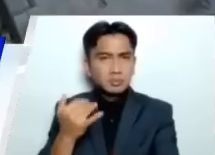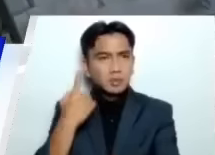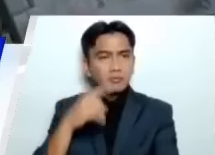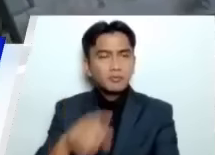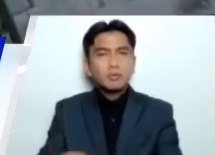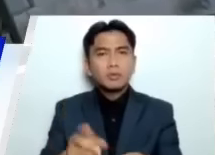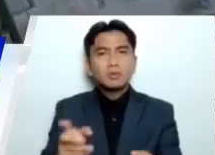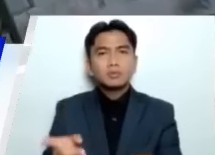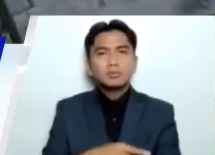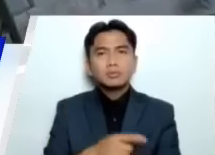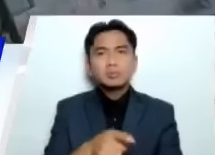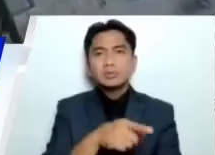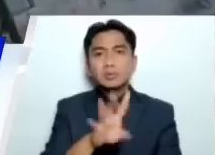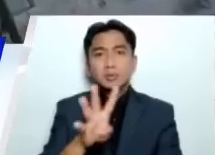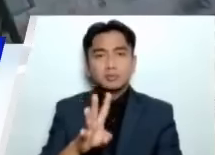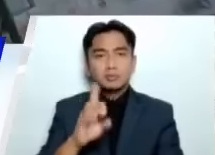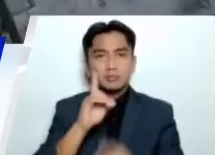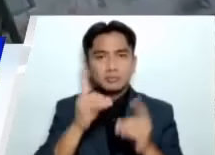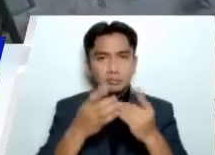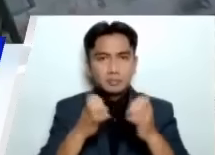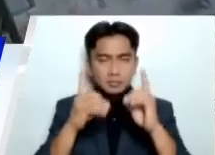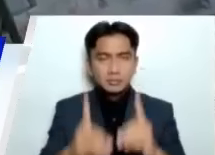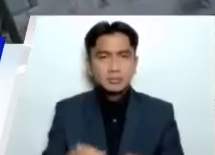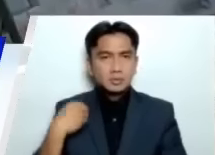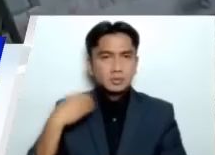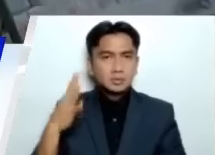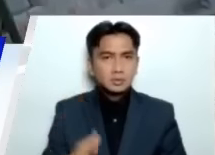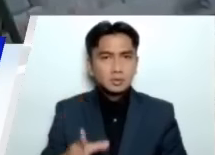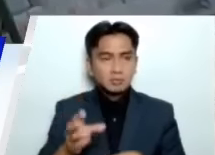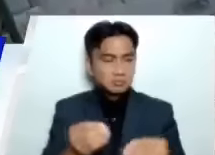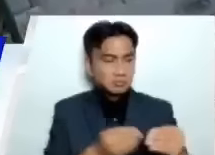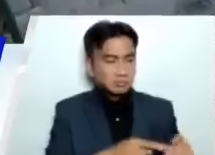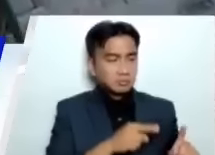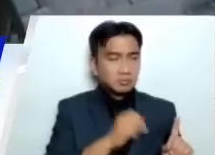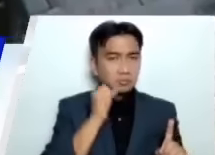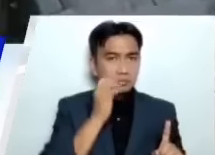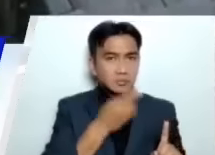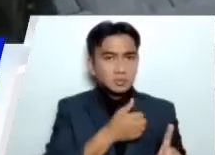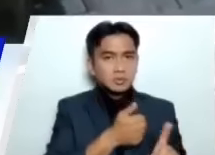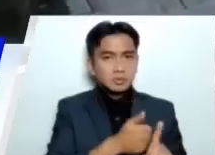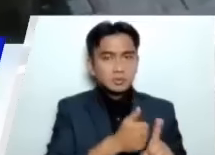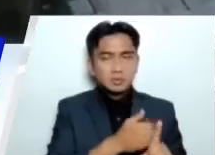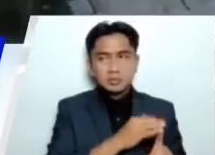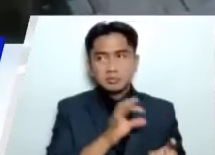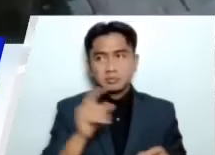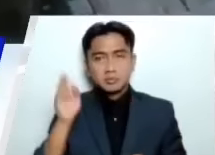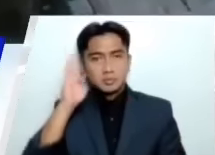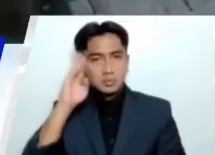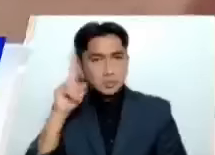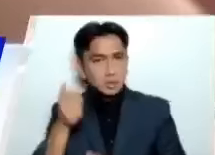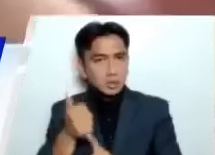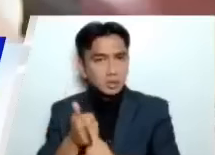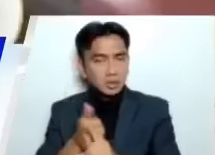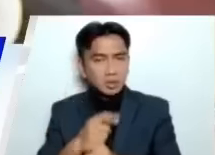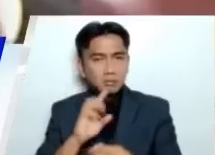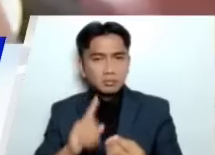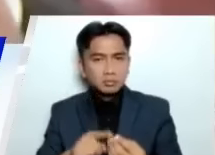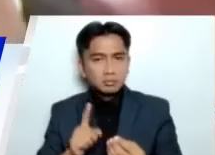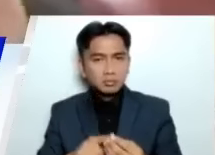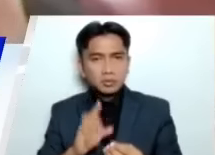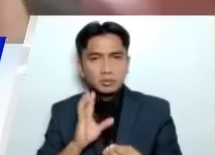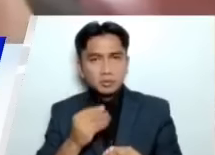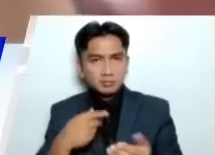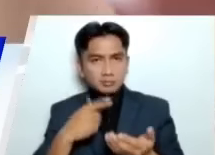ang Pangulo ang tumatanggap ng resignation ng mga Assistant Secretary at Undersecretary bilang ito rin ang appointing authority. tinanong kita